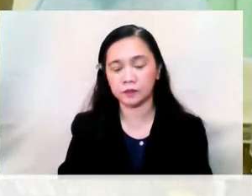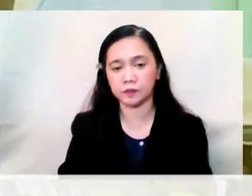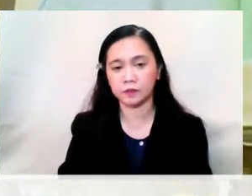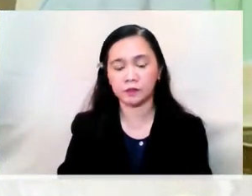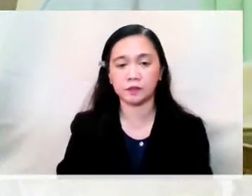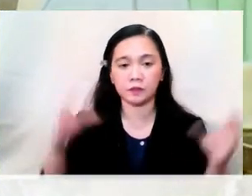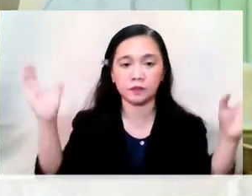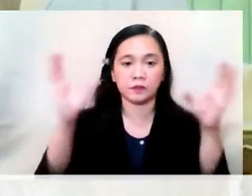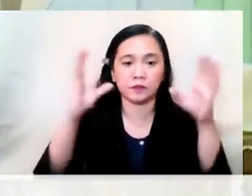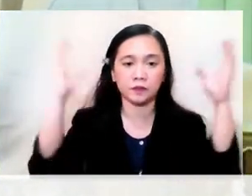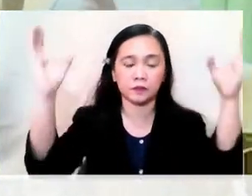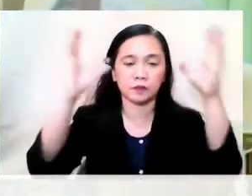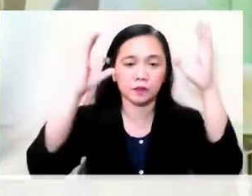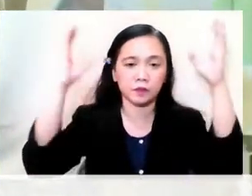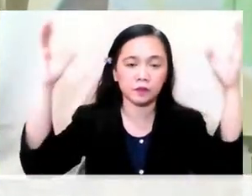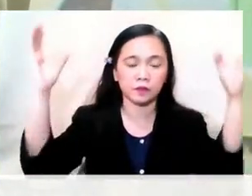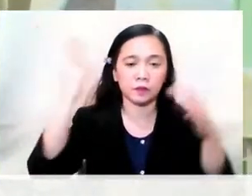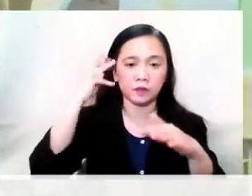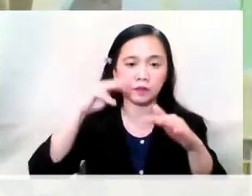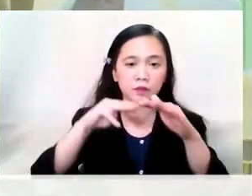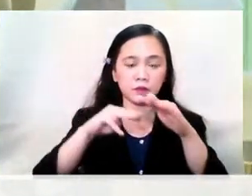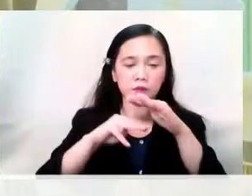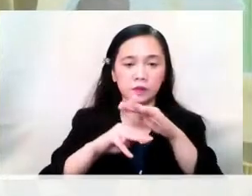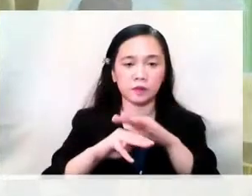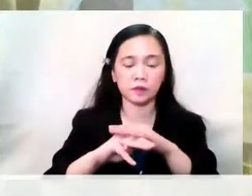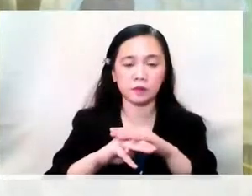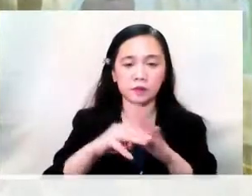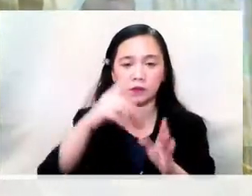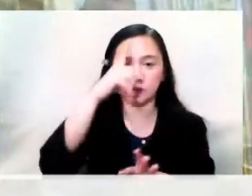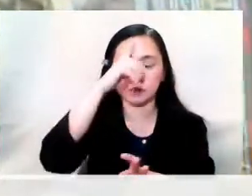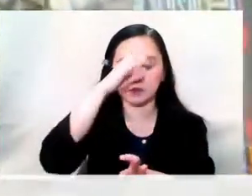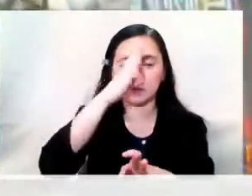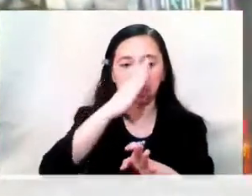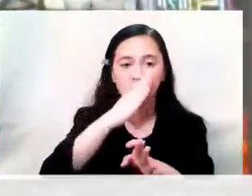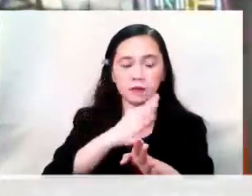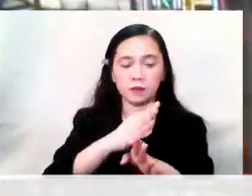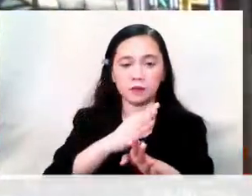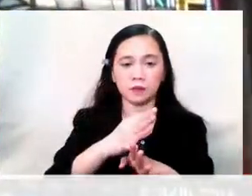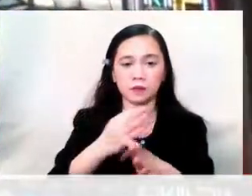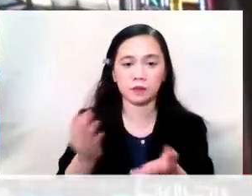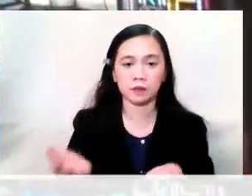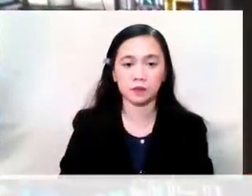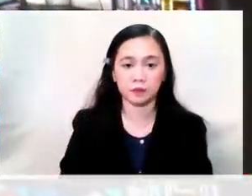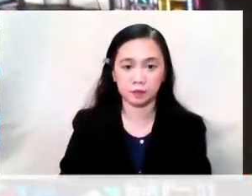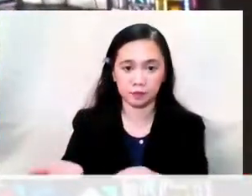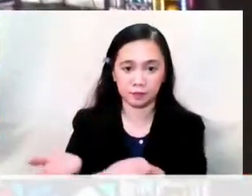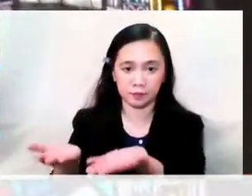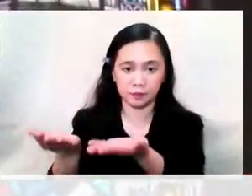Ipagbunyi natin ang misteryo ng pananampalataya. Magsitayo po ang lahat.